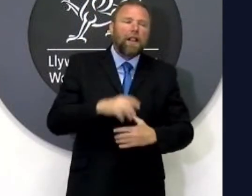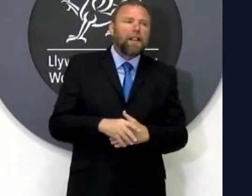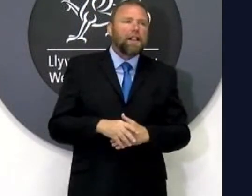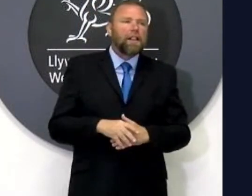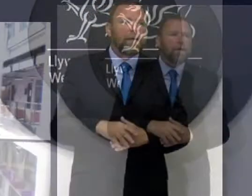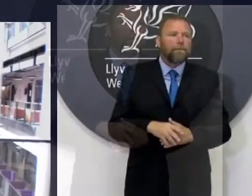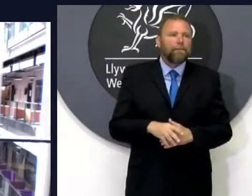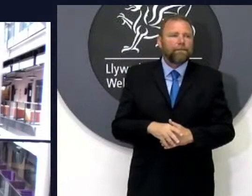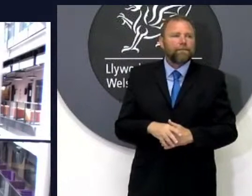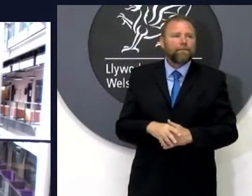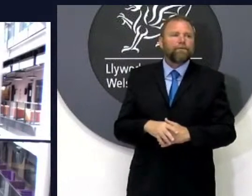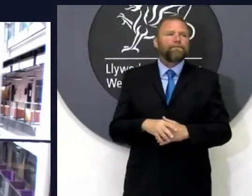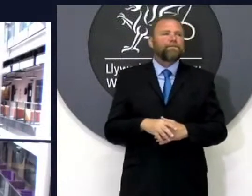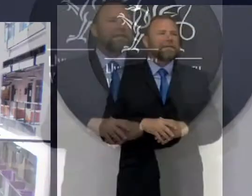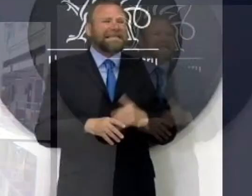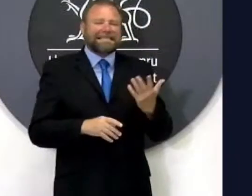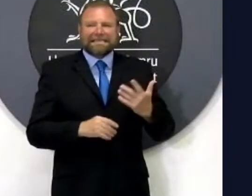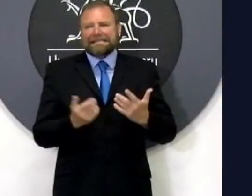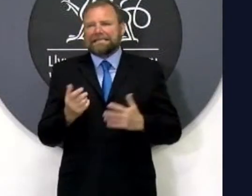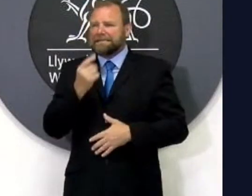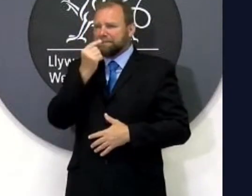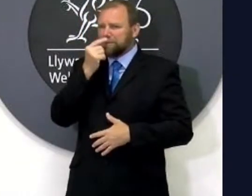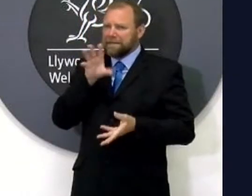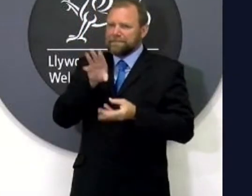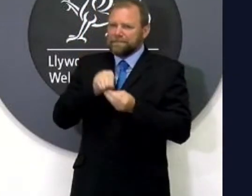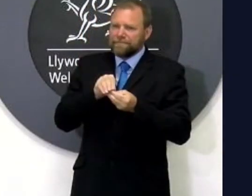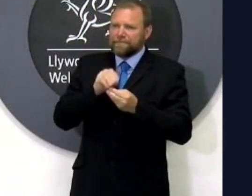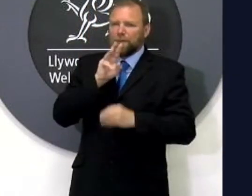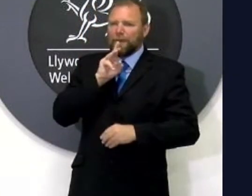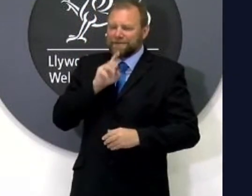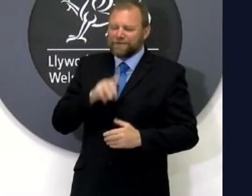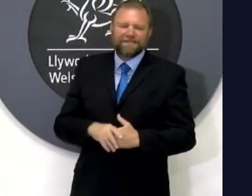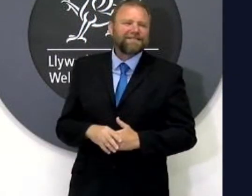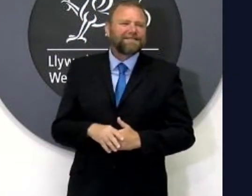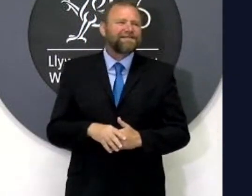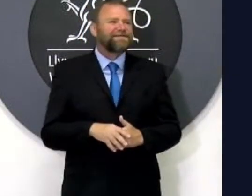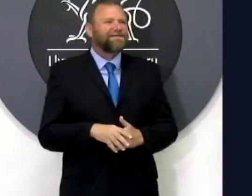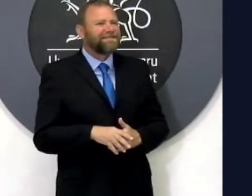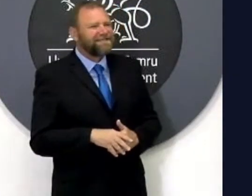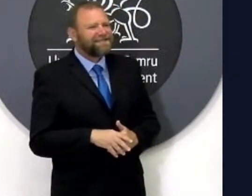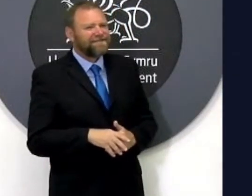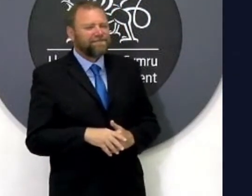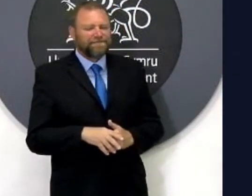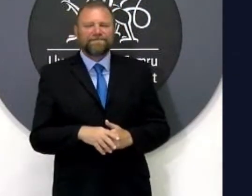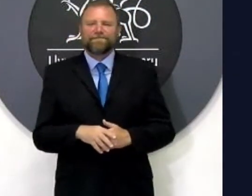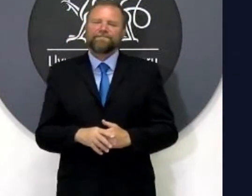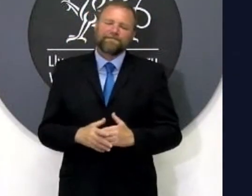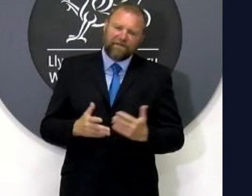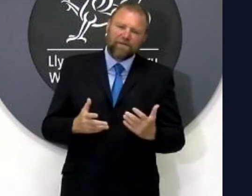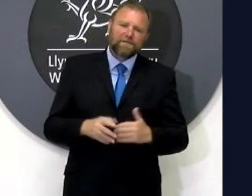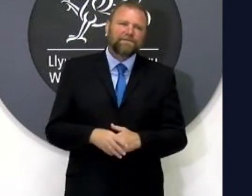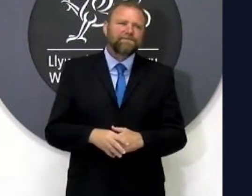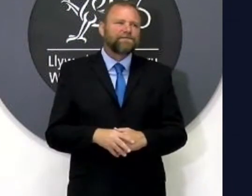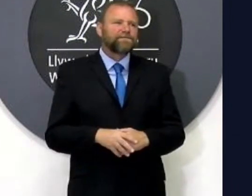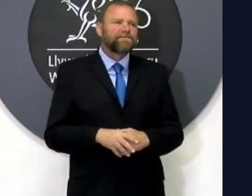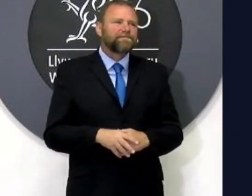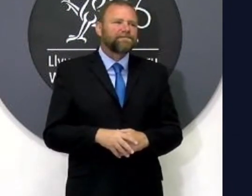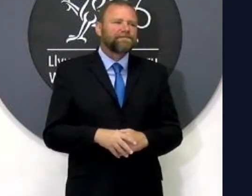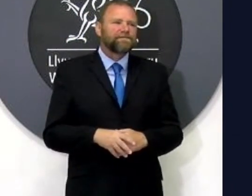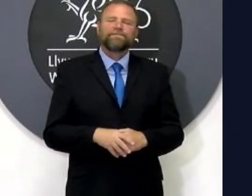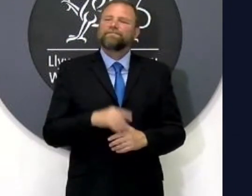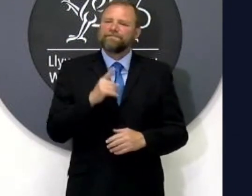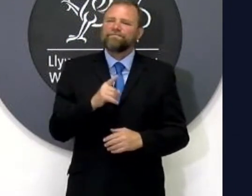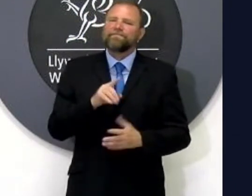Yn Gymraeg, os bosib, ar yna? Wrth gwrs, mae yn bwysig ein bod ni yn deall fod